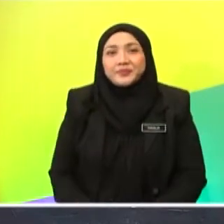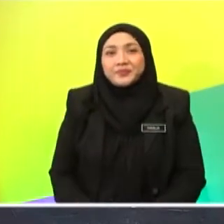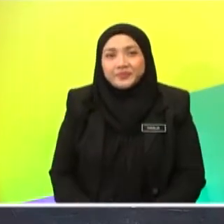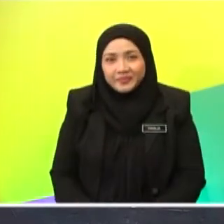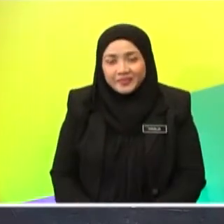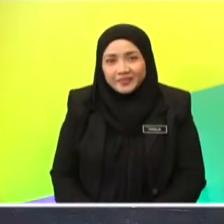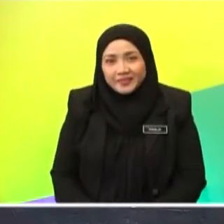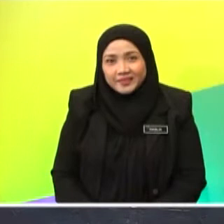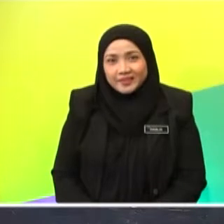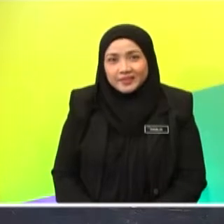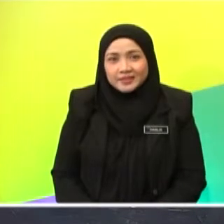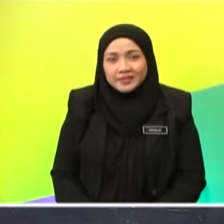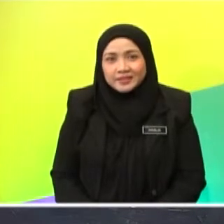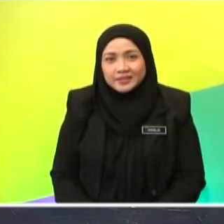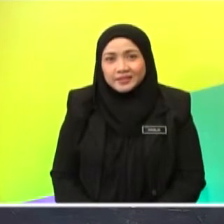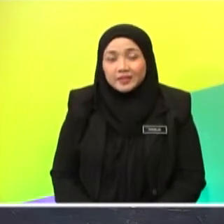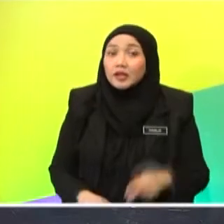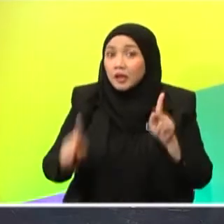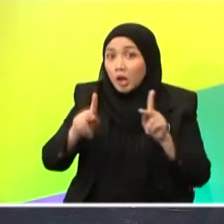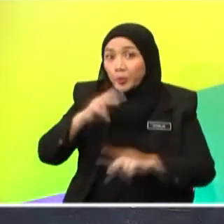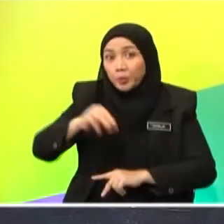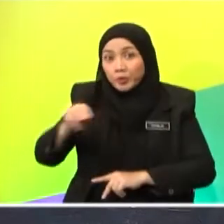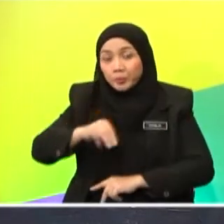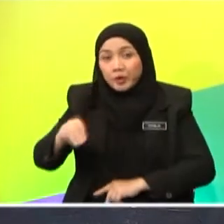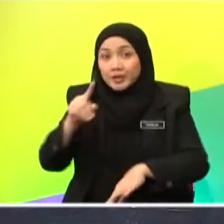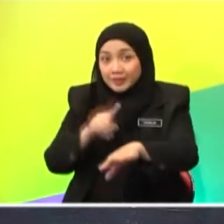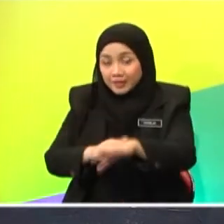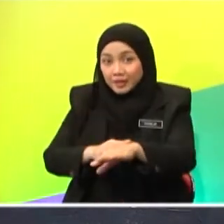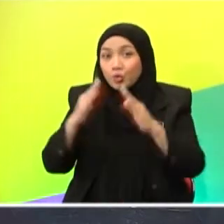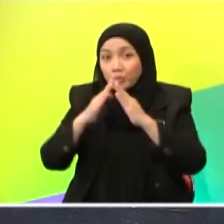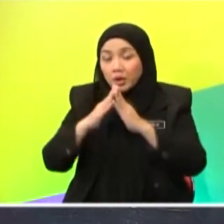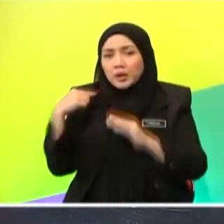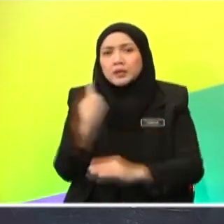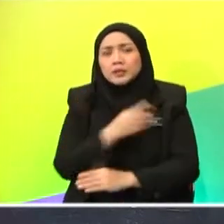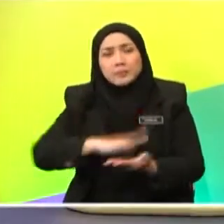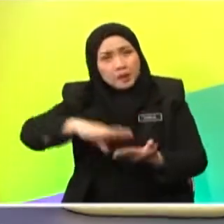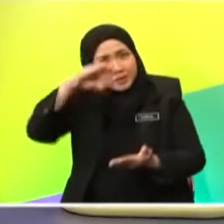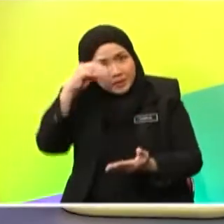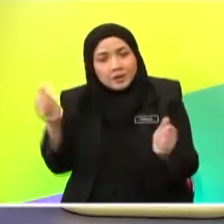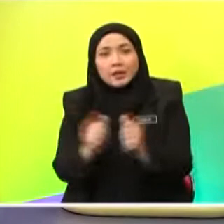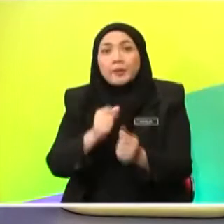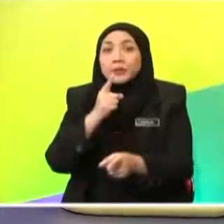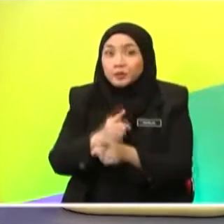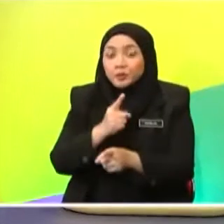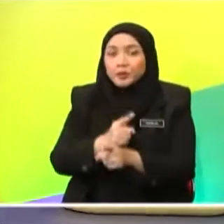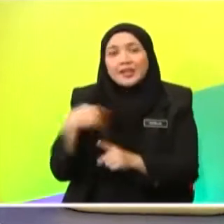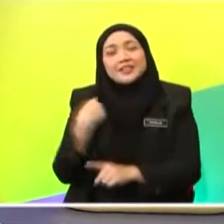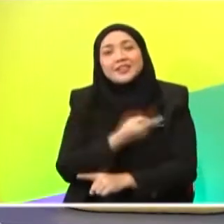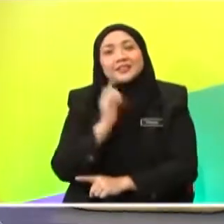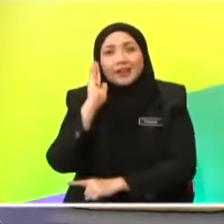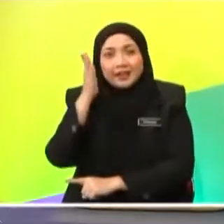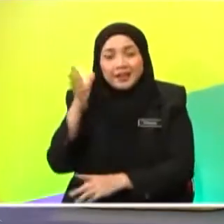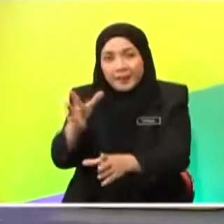boleh Oke jadi kalau murid-murid di rumah kita belajar dengan betul dan jawab dengan betul kita pun akan dapat